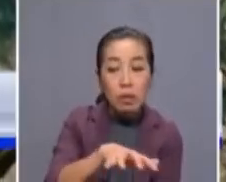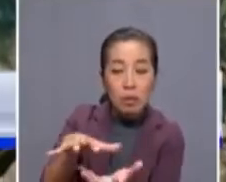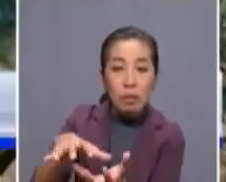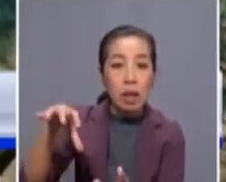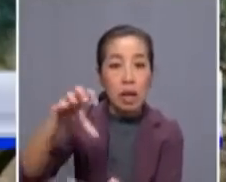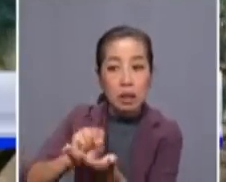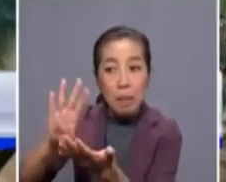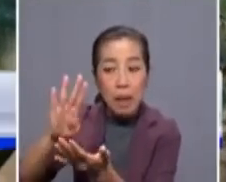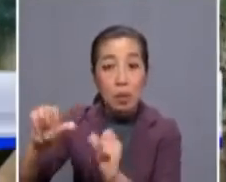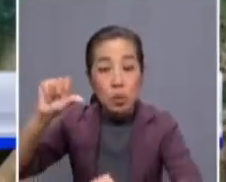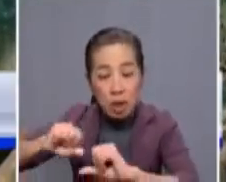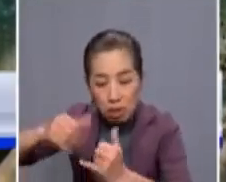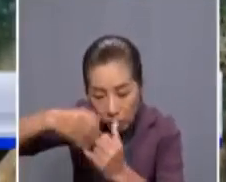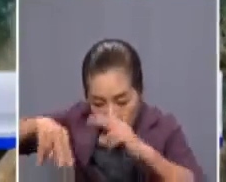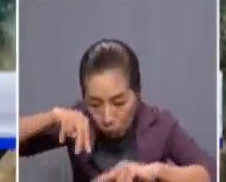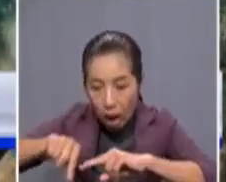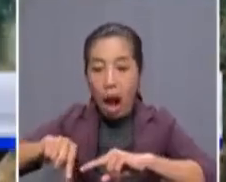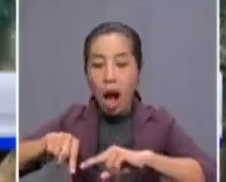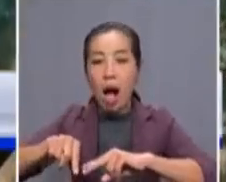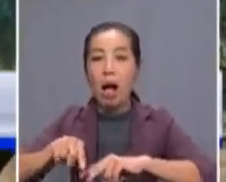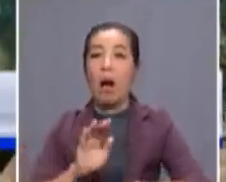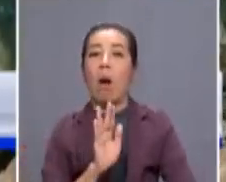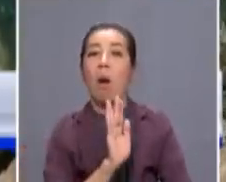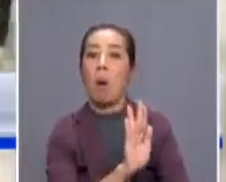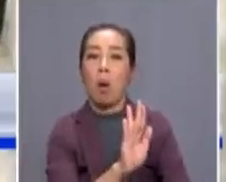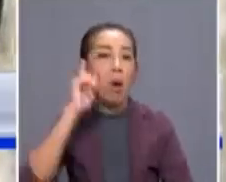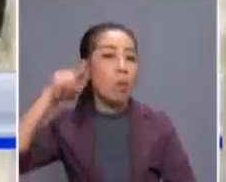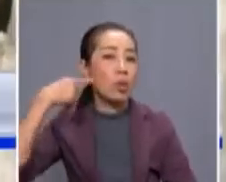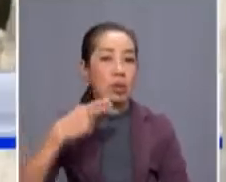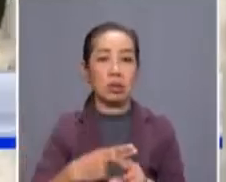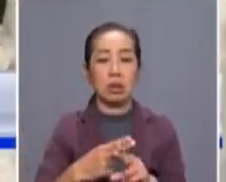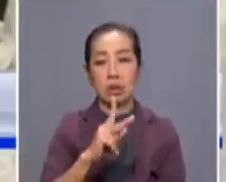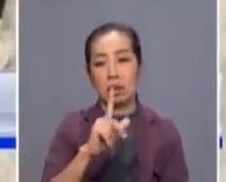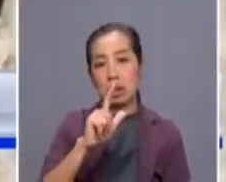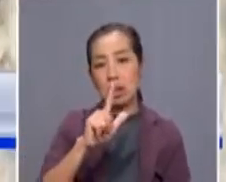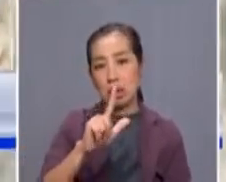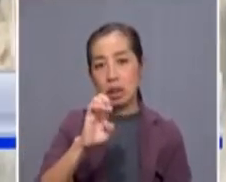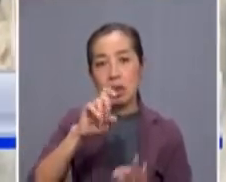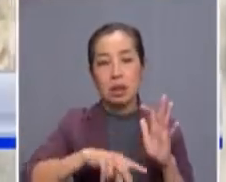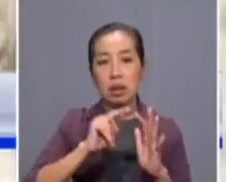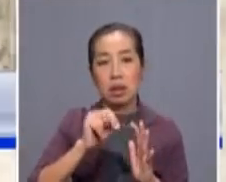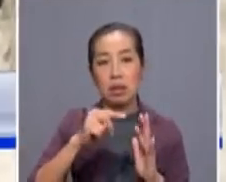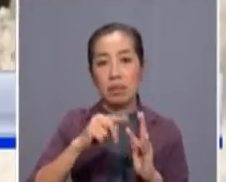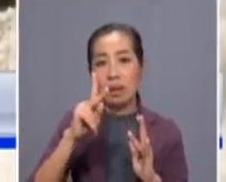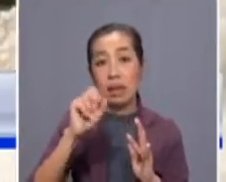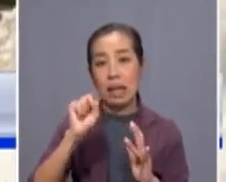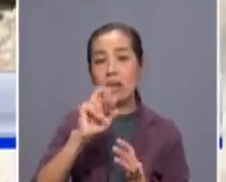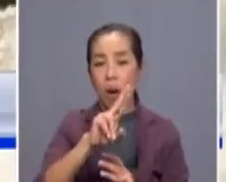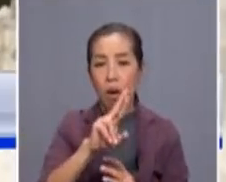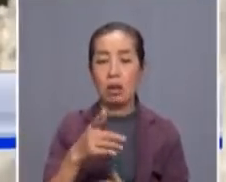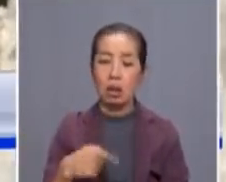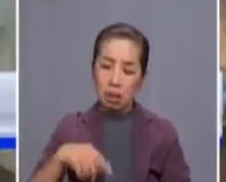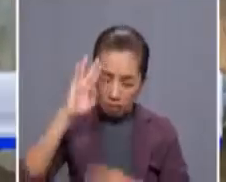ครงกระดูกมนุษย์เนี่ยเป็นของคุณกลิ่นเกสรนะครับก็ทำให้จากการสืบสวนเนี่ยทราบข้อเท็จ